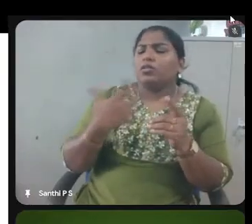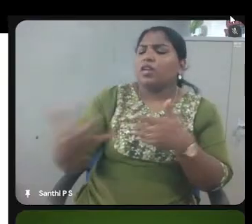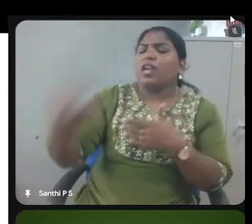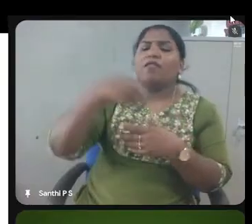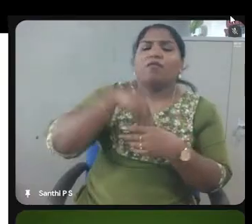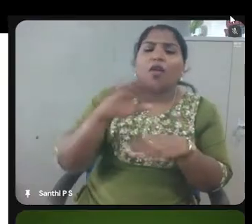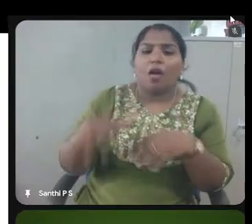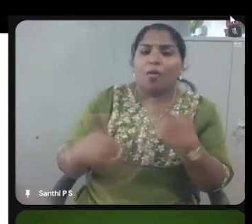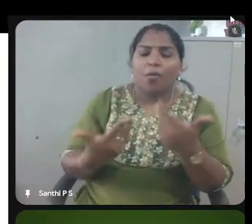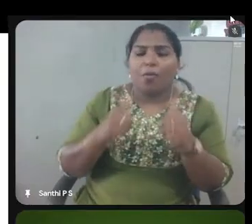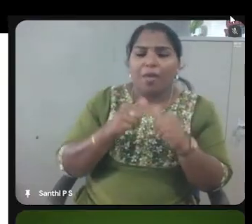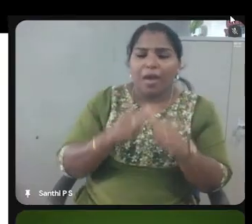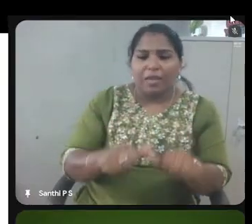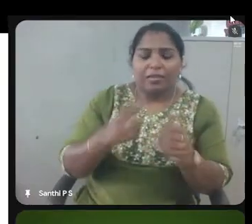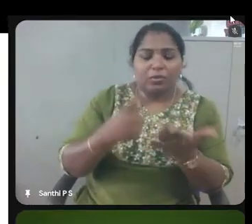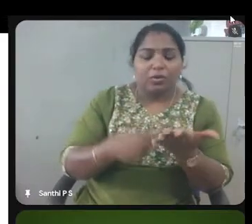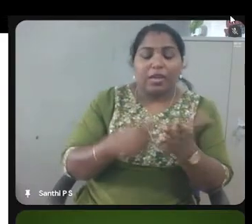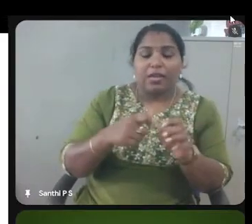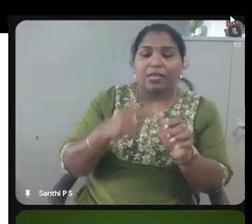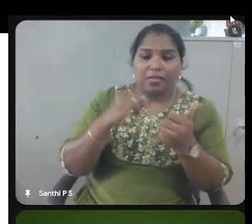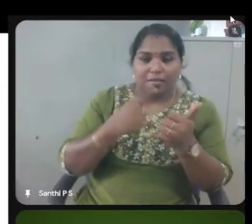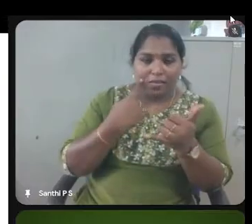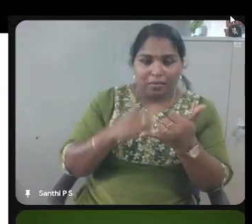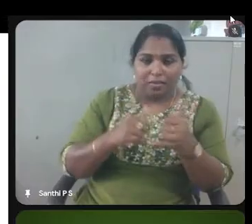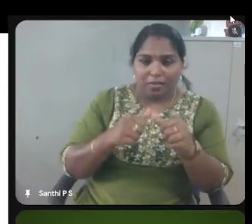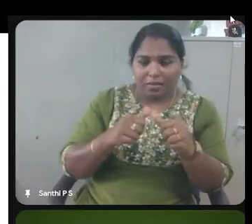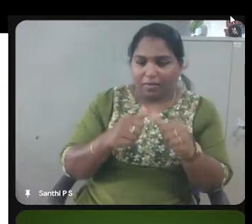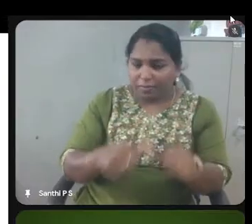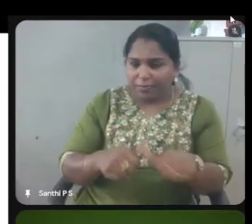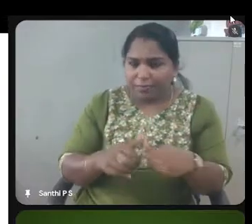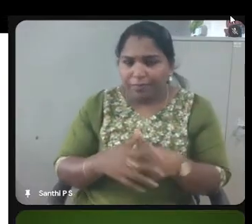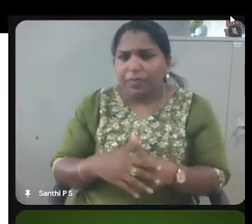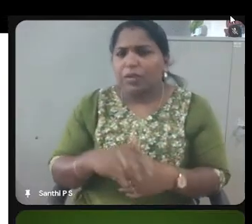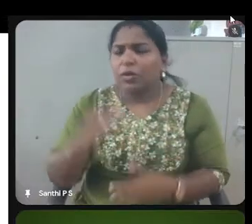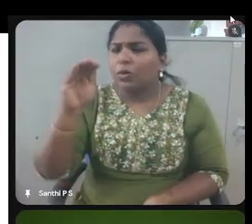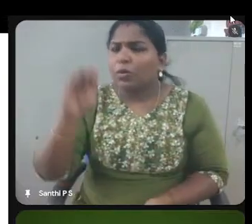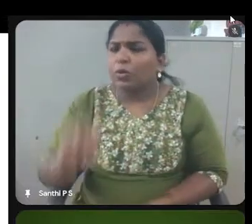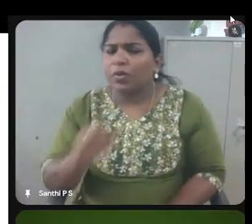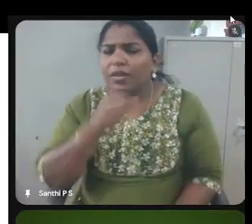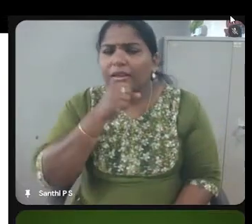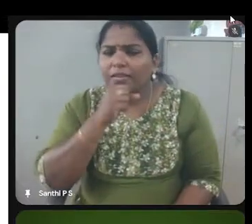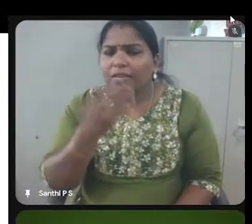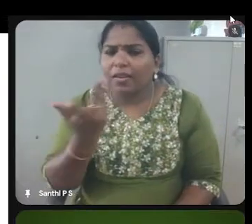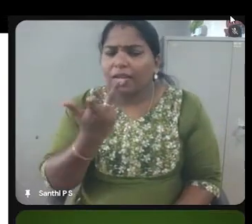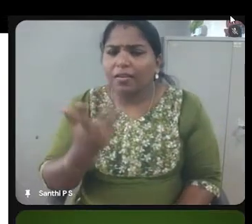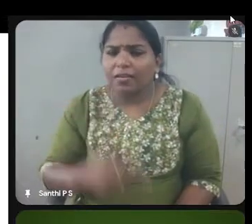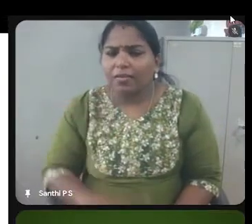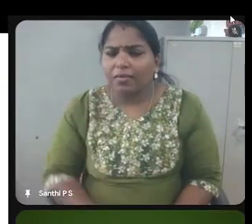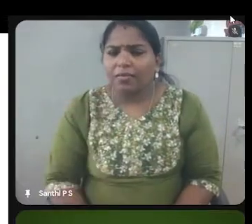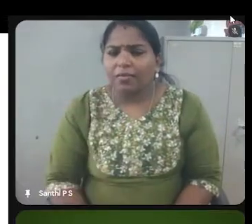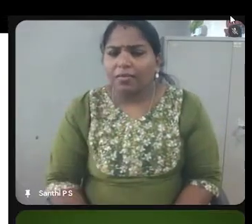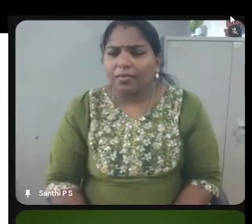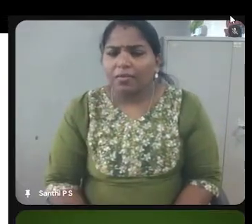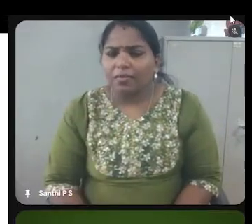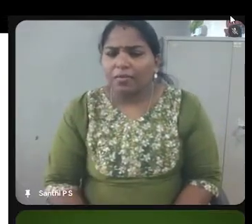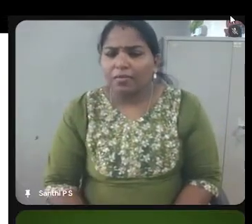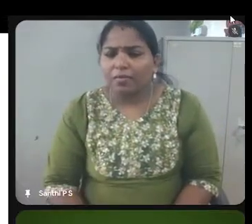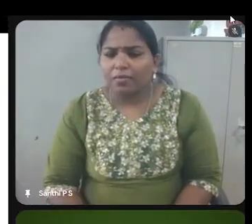റൈസ മാഡം ആൻസർ ചെയ്യുന്നതാണ്. മാം, കുട്ടിക്ക് എത്ര വയസ്സാണെന്ന് അറിയാമോ? പറയാൻ പറ്റുമോ?